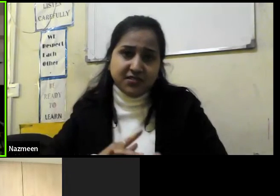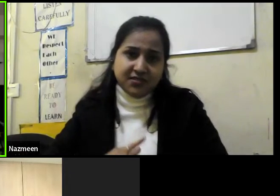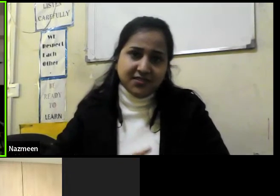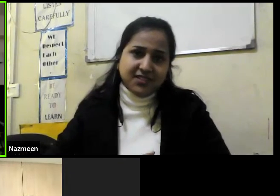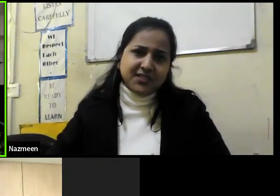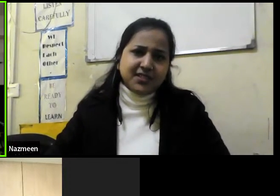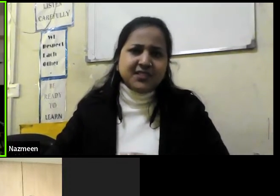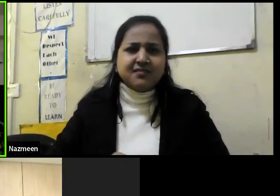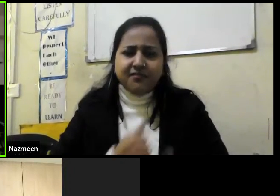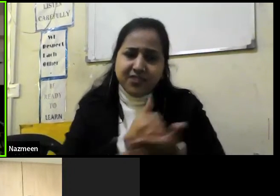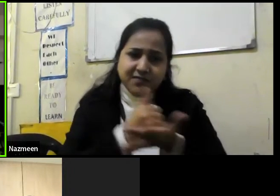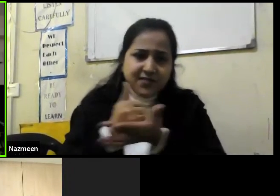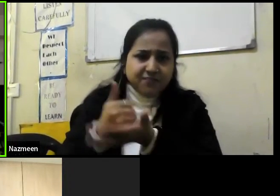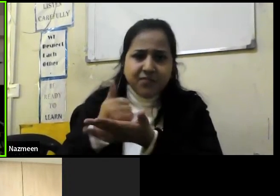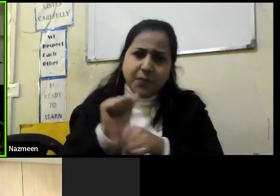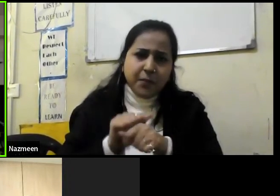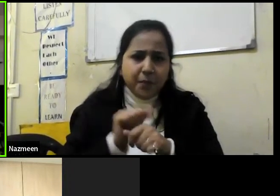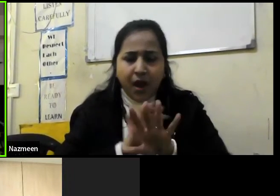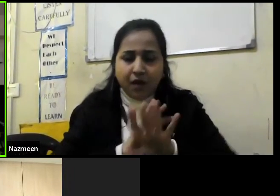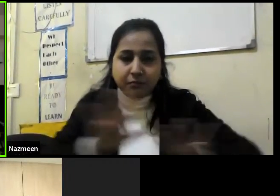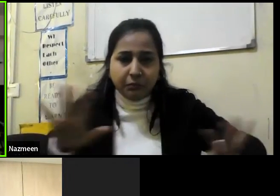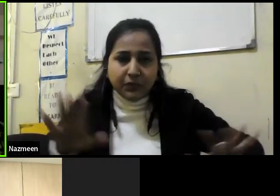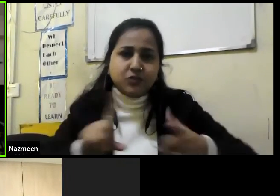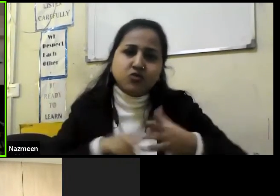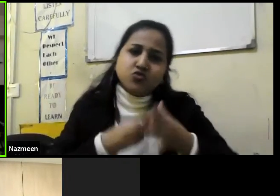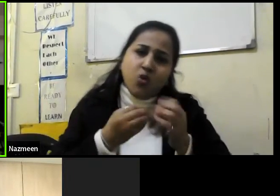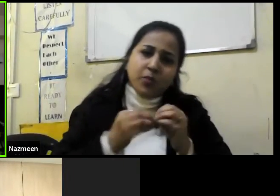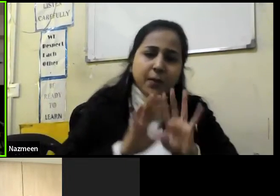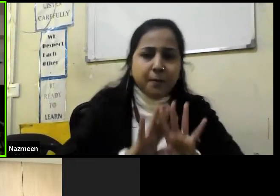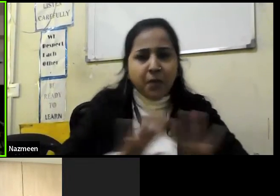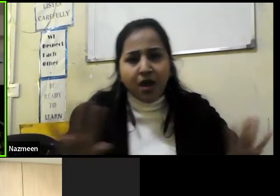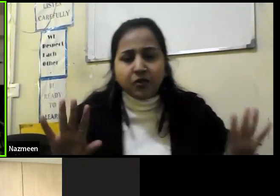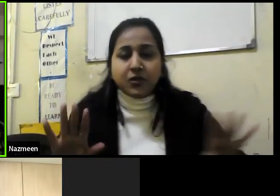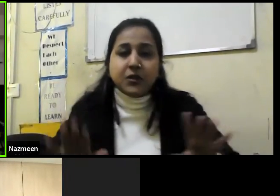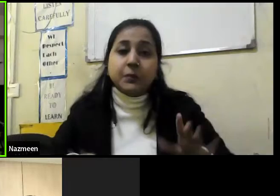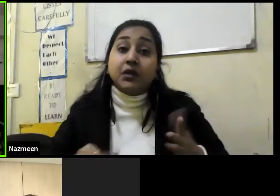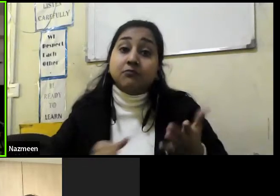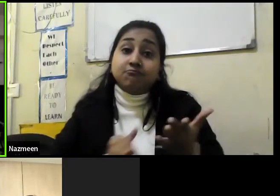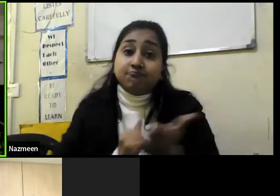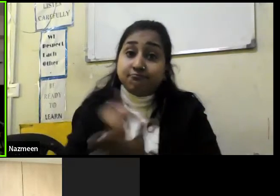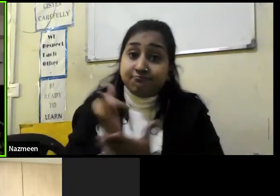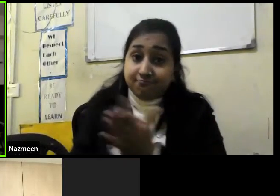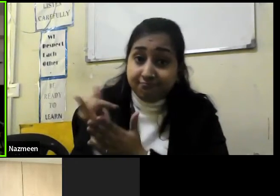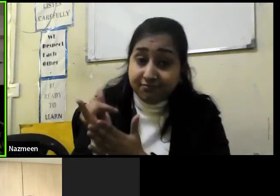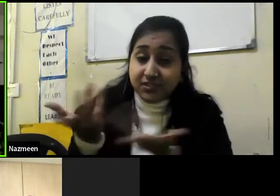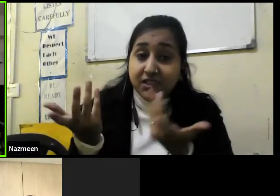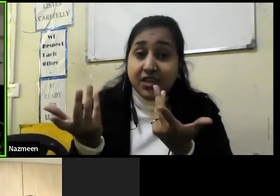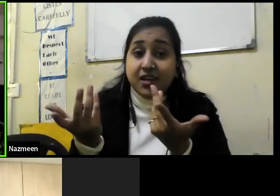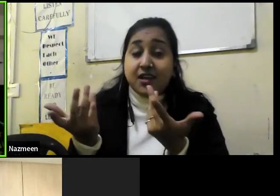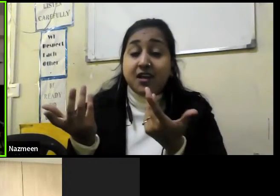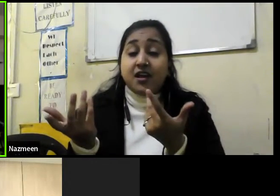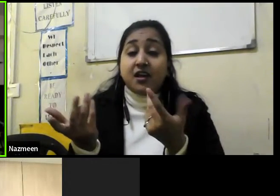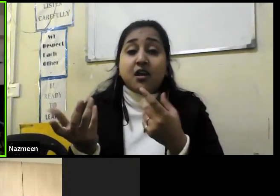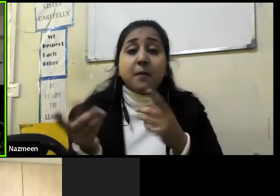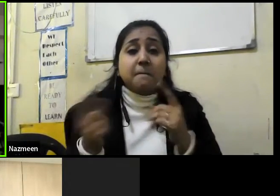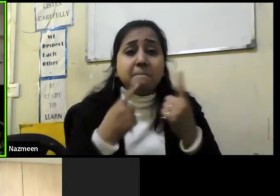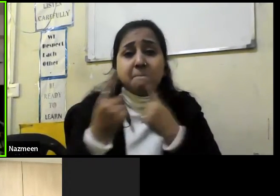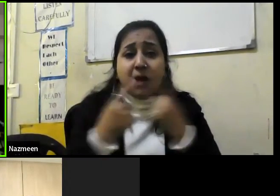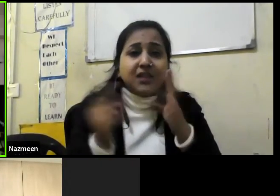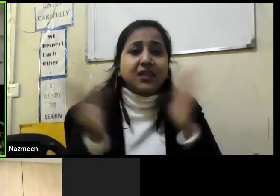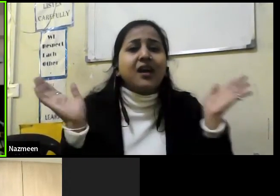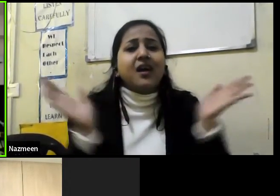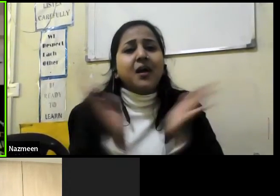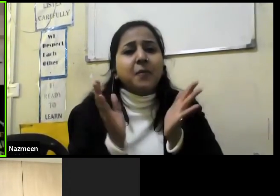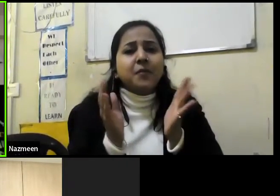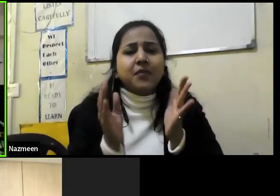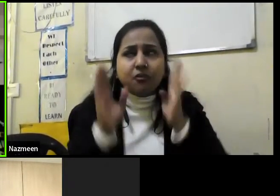पे बात होती है जब एम्प्लॉयमेंट की बात होती है, लेकिन एग्रीकल्चर और मैन्युफैक्चरिंग इसमें जरा थोड़ा कम लोगों